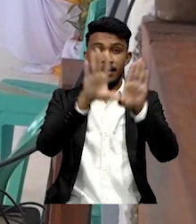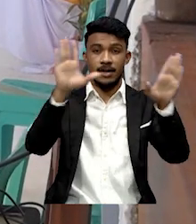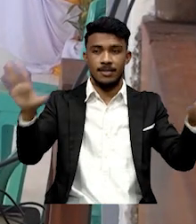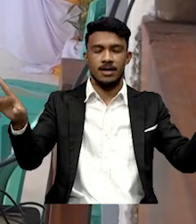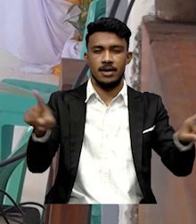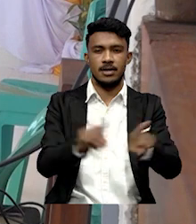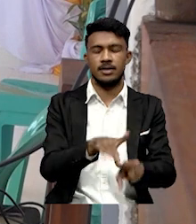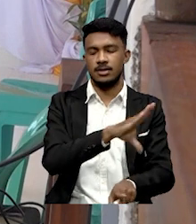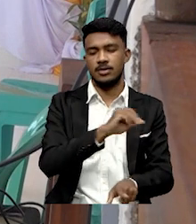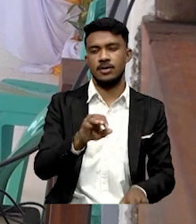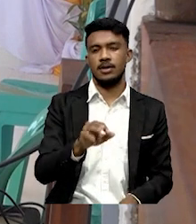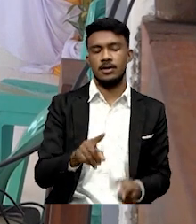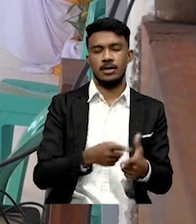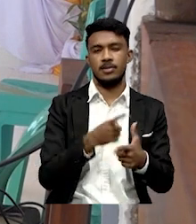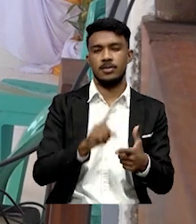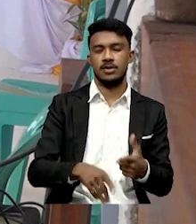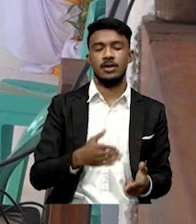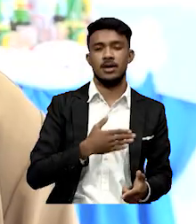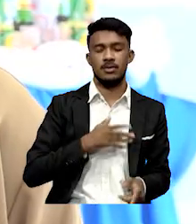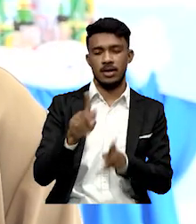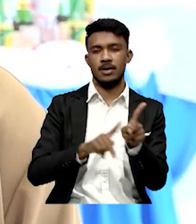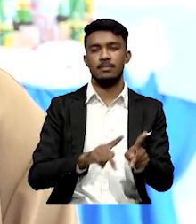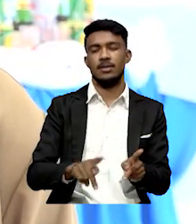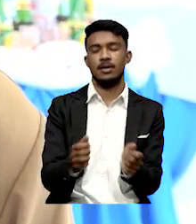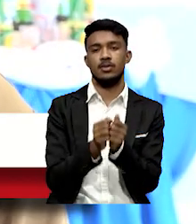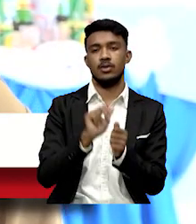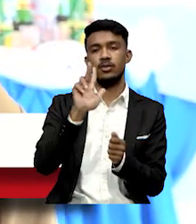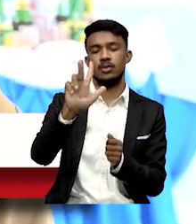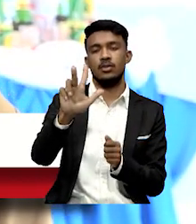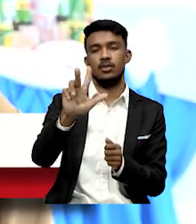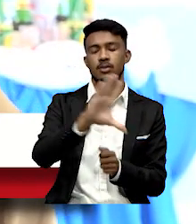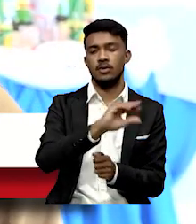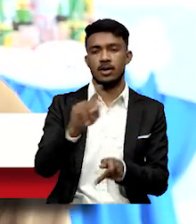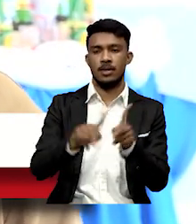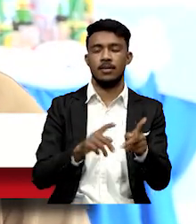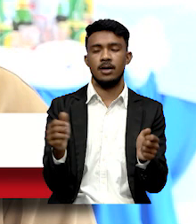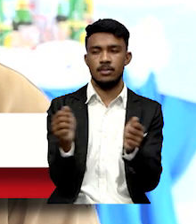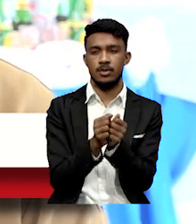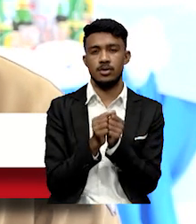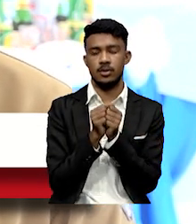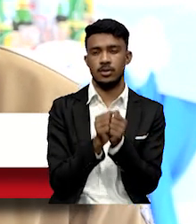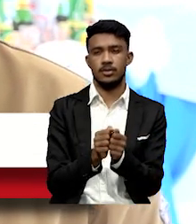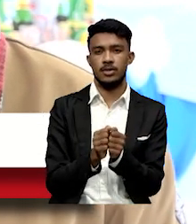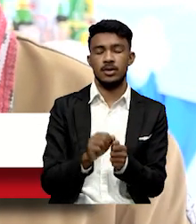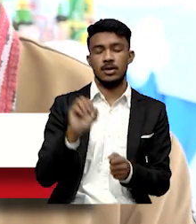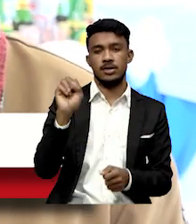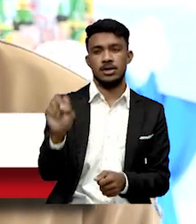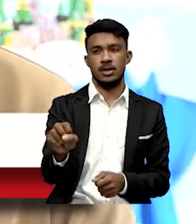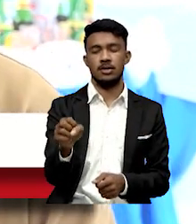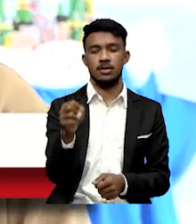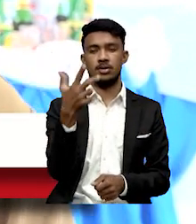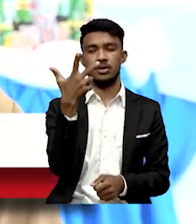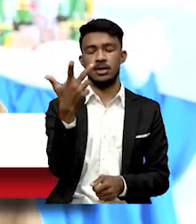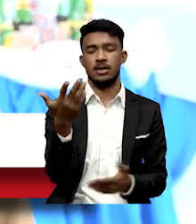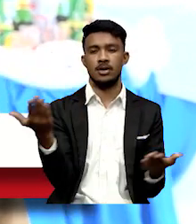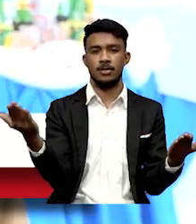komunitas nain tolu mos ho ema hamoto ka manaim ba sanolu resin tolu